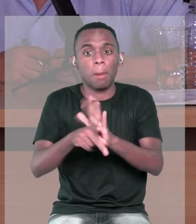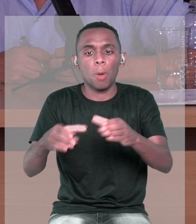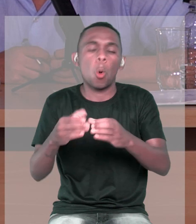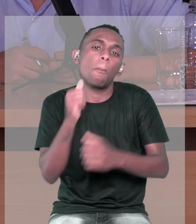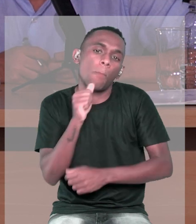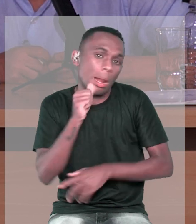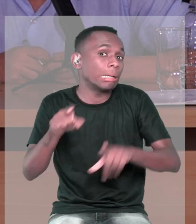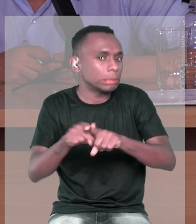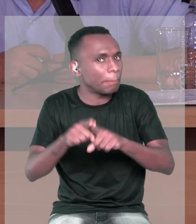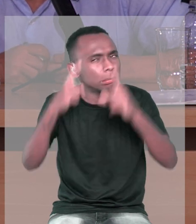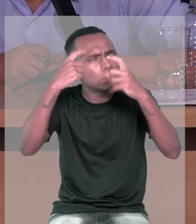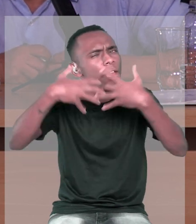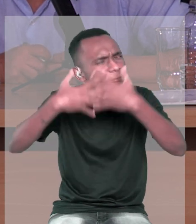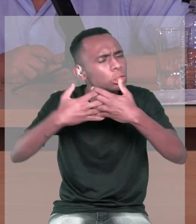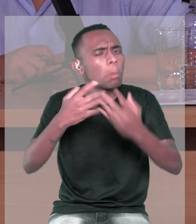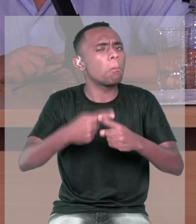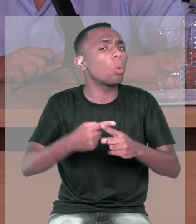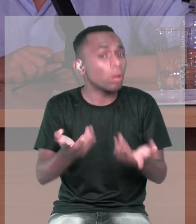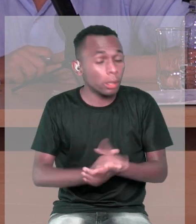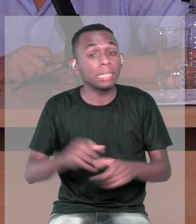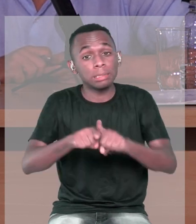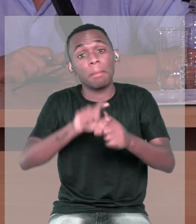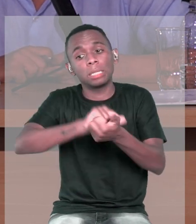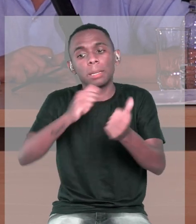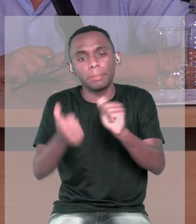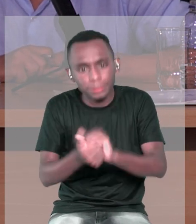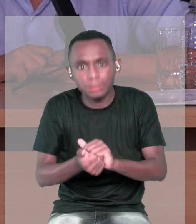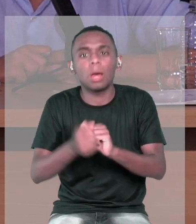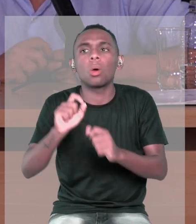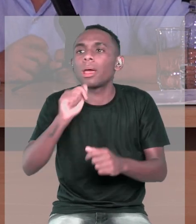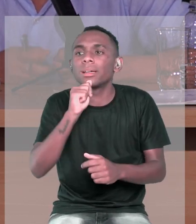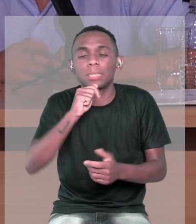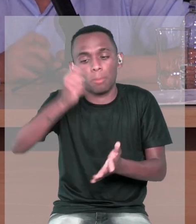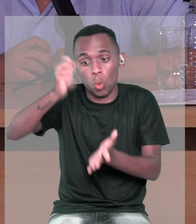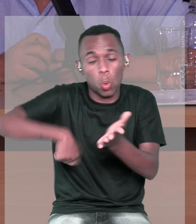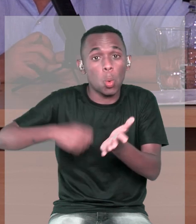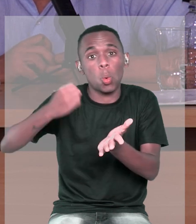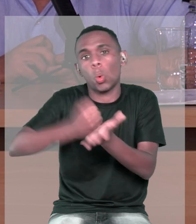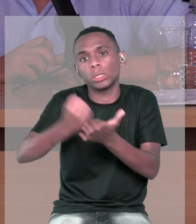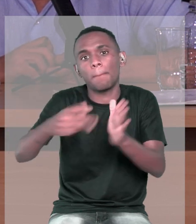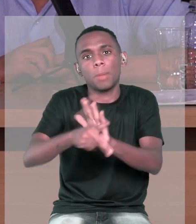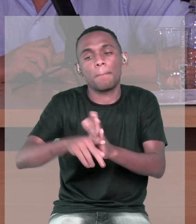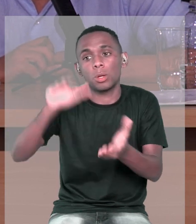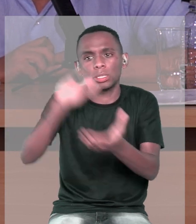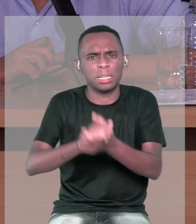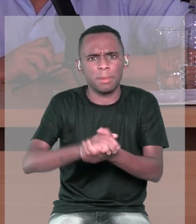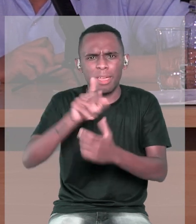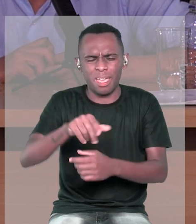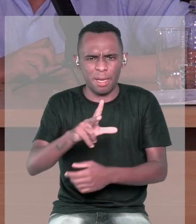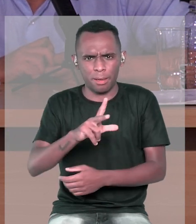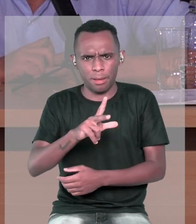mulheres e pensar, fazer uma releitura desse contrato de casamento como um contrato de